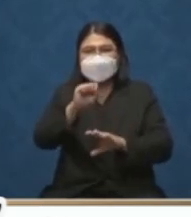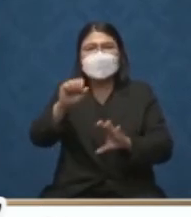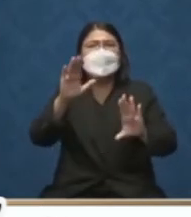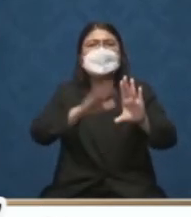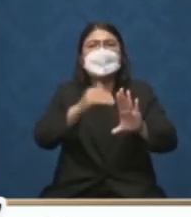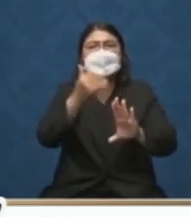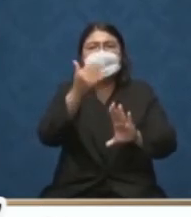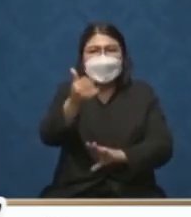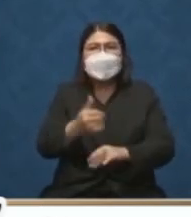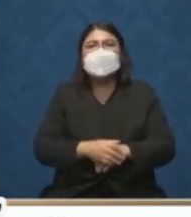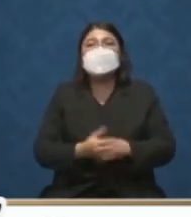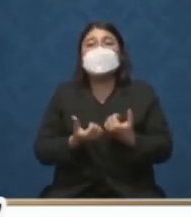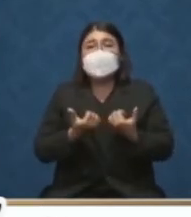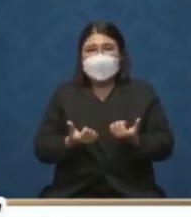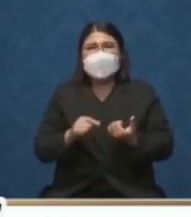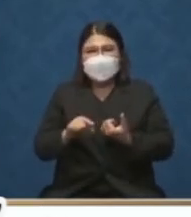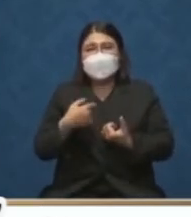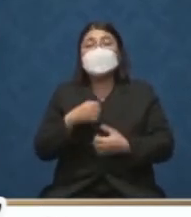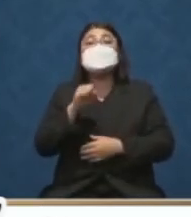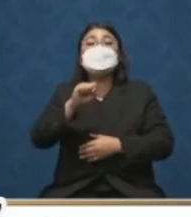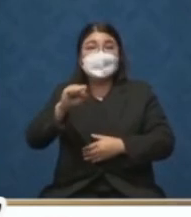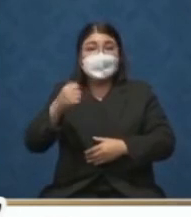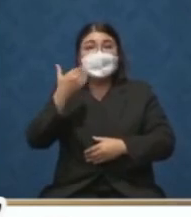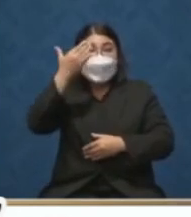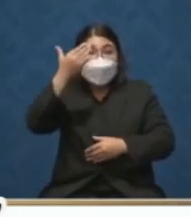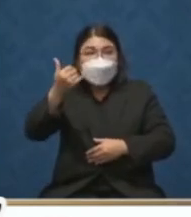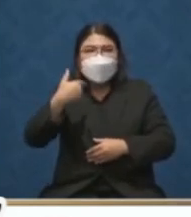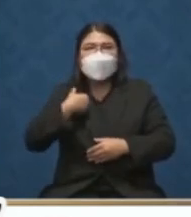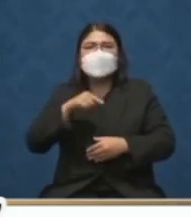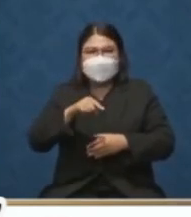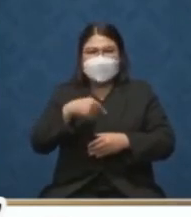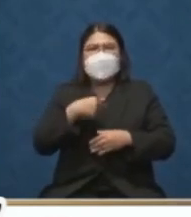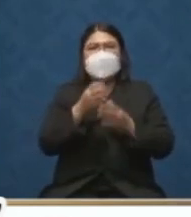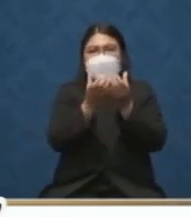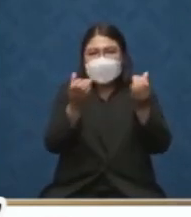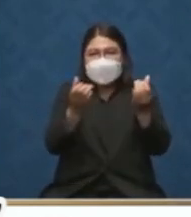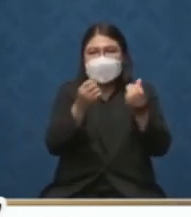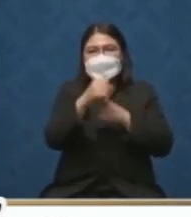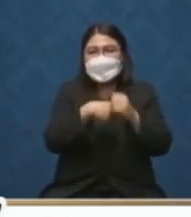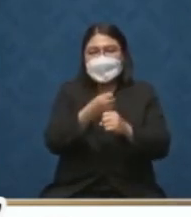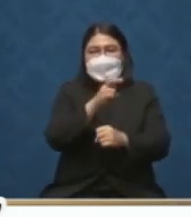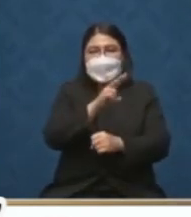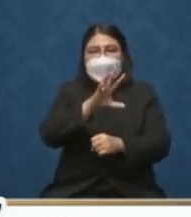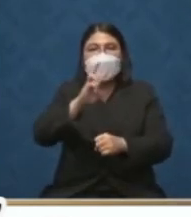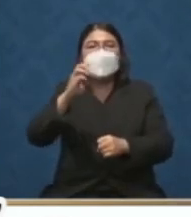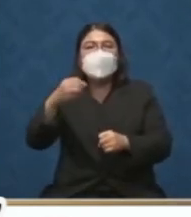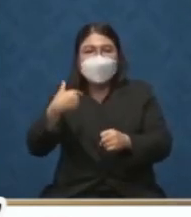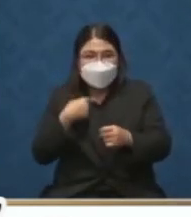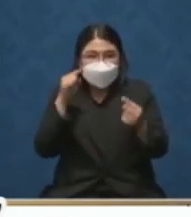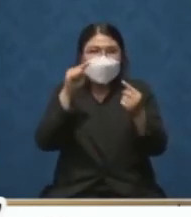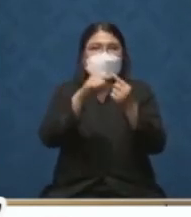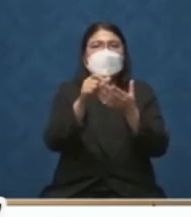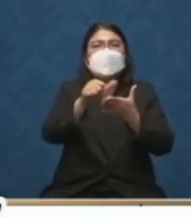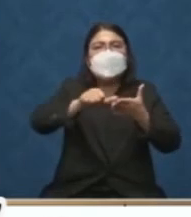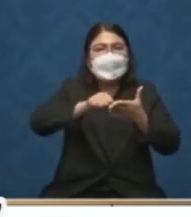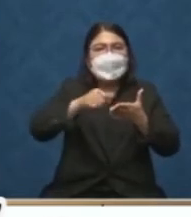มีคนถามว่าปี60เมื่อไม่รับมาสมัครเป็นส.ส.ทำไมผมอยากจะตอบเหลือเกินครับว่